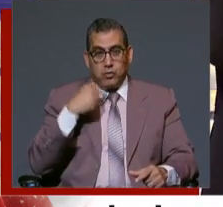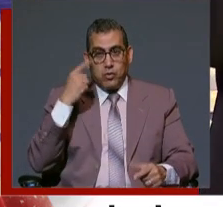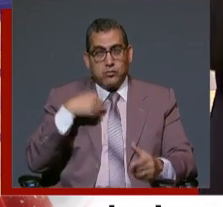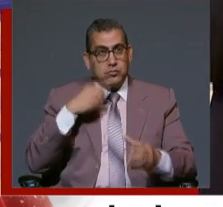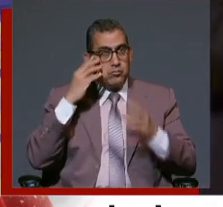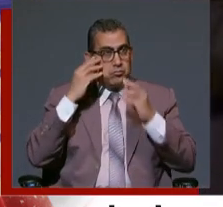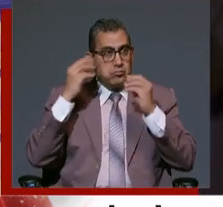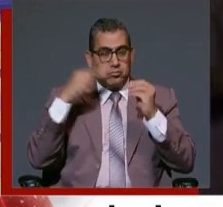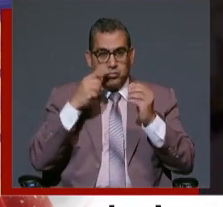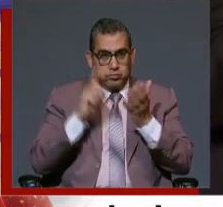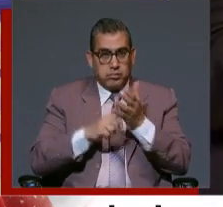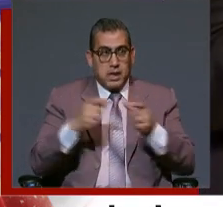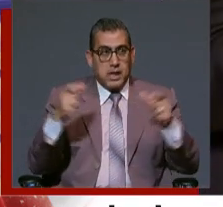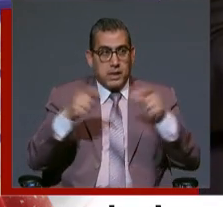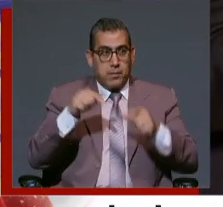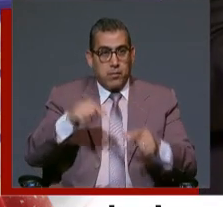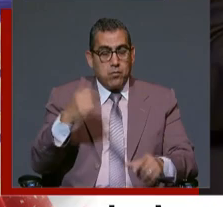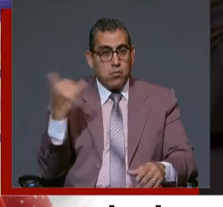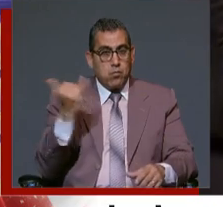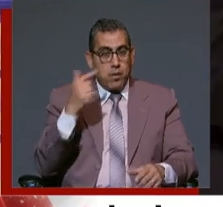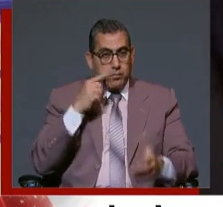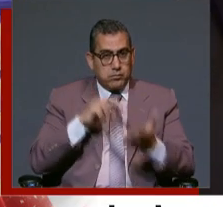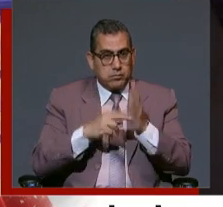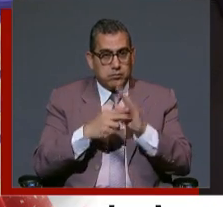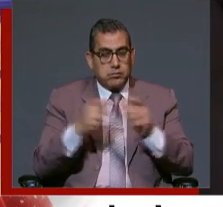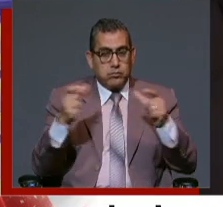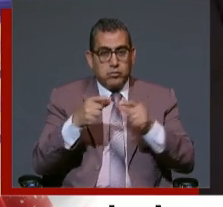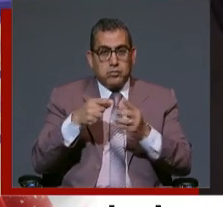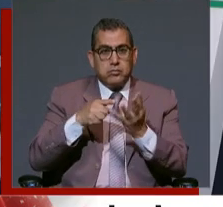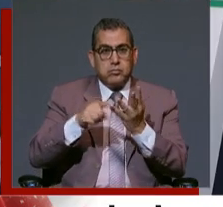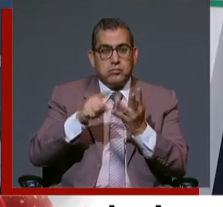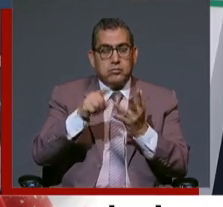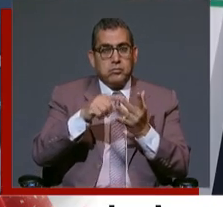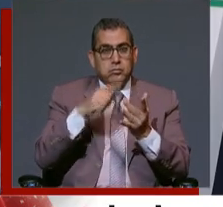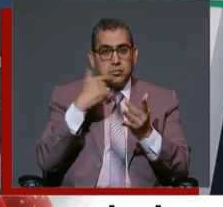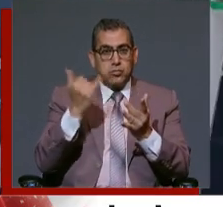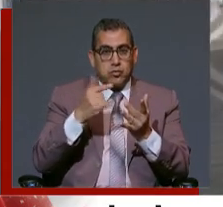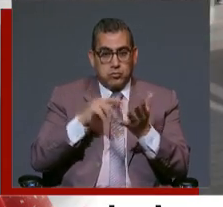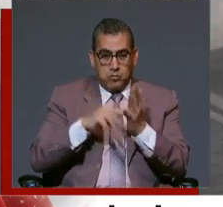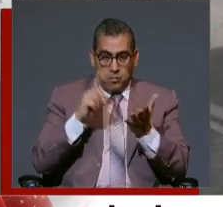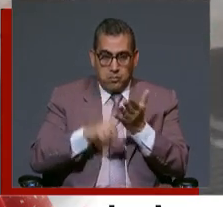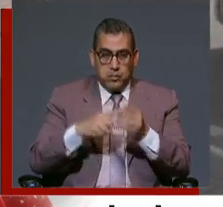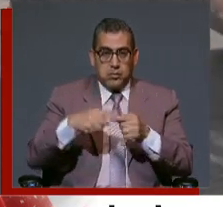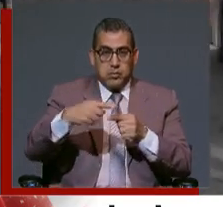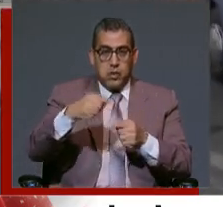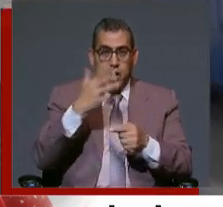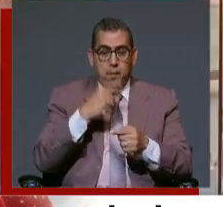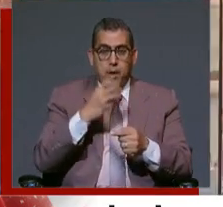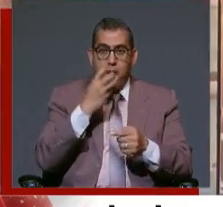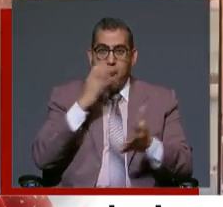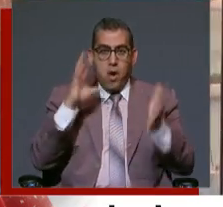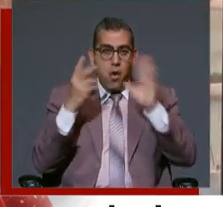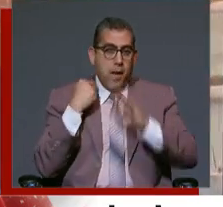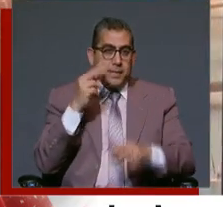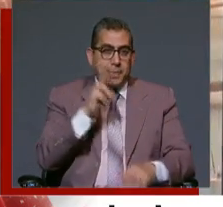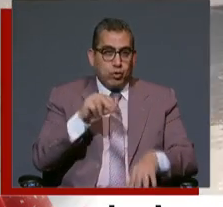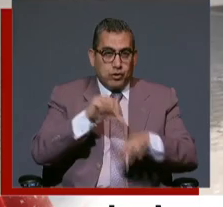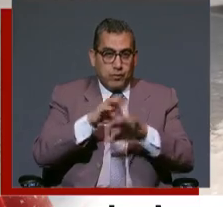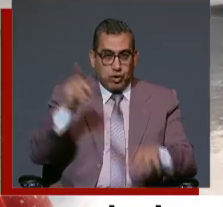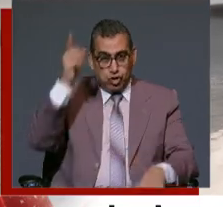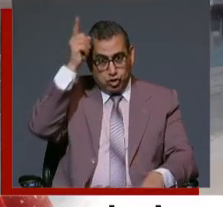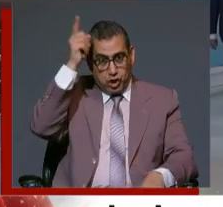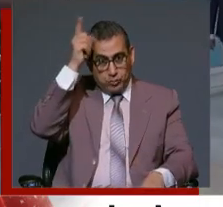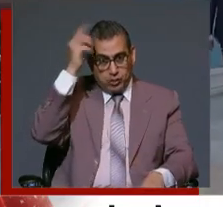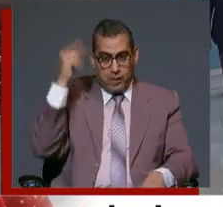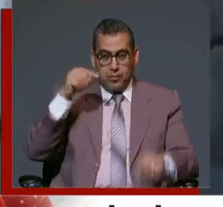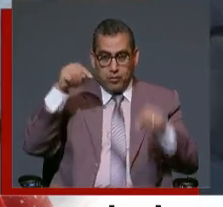قلت إنه هذا الاجتماع أهم المخرجات اللي فيه انبنت على كوب 27 الذي انعقد هنا في القاعة ذاتها